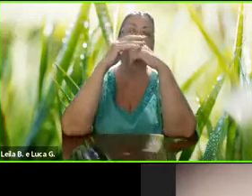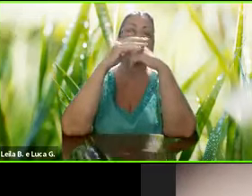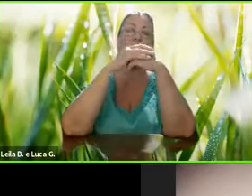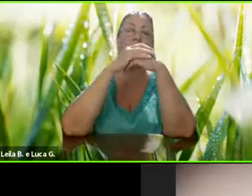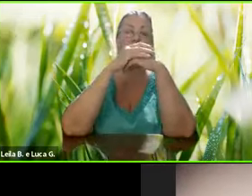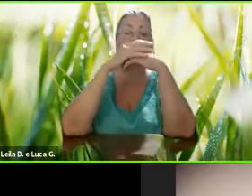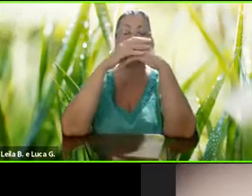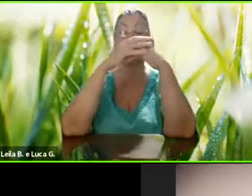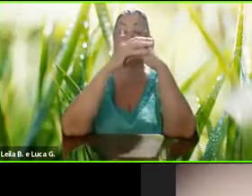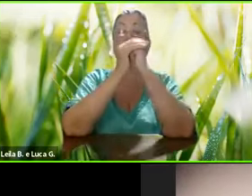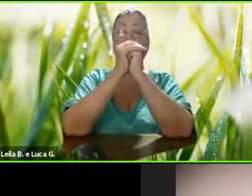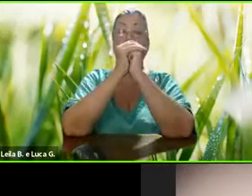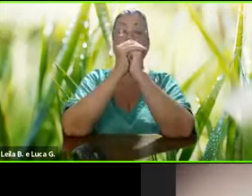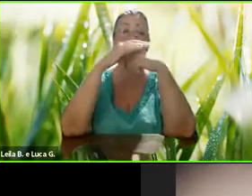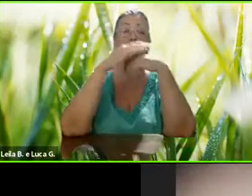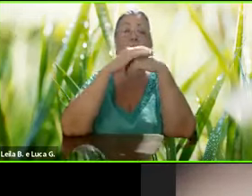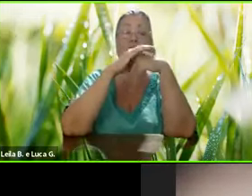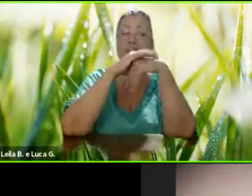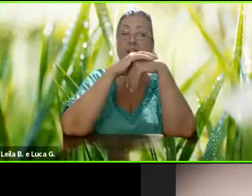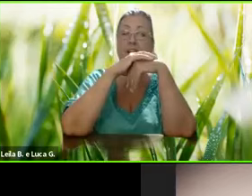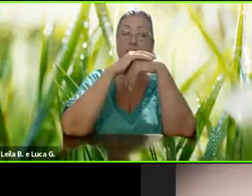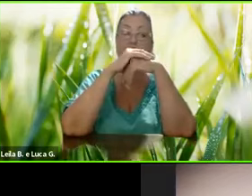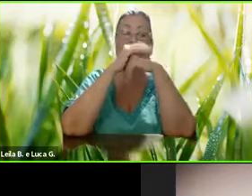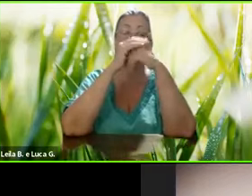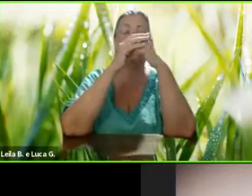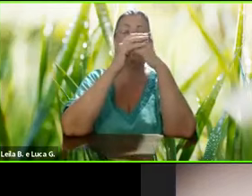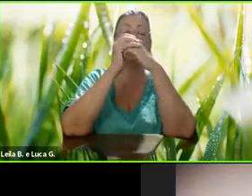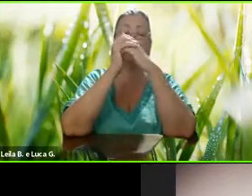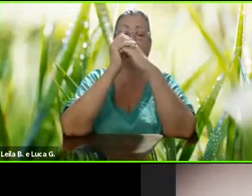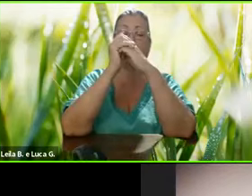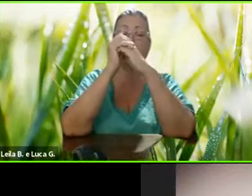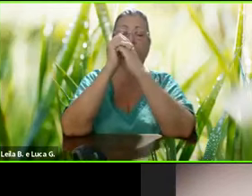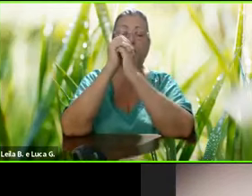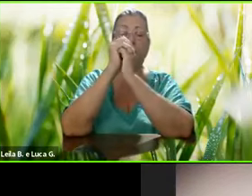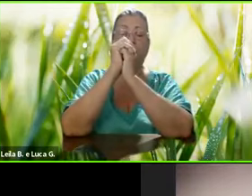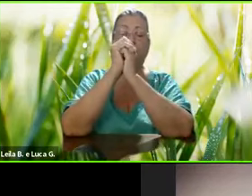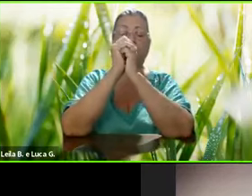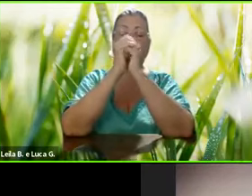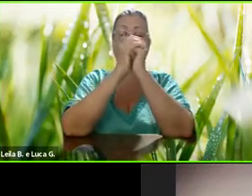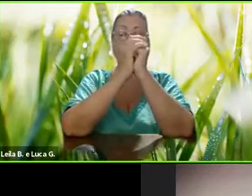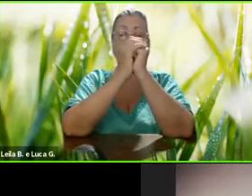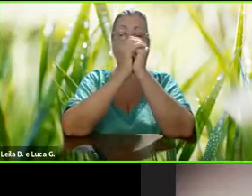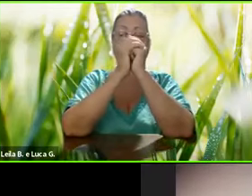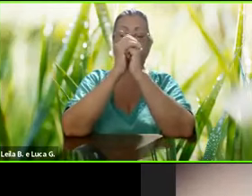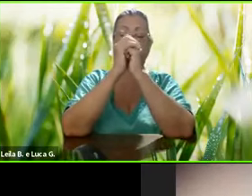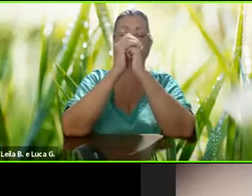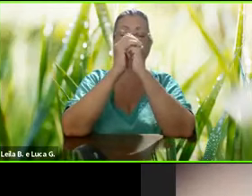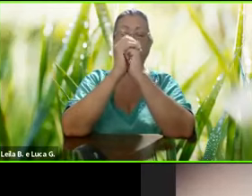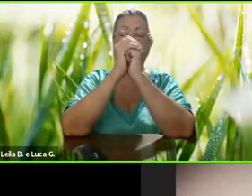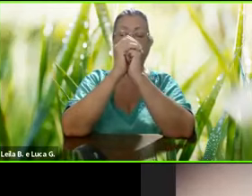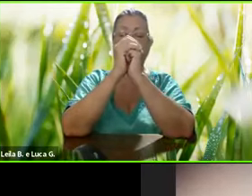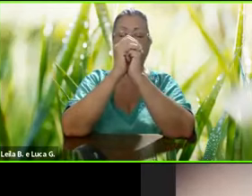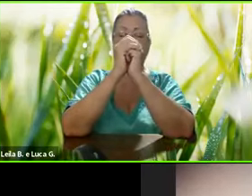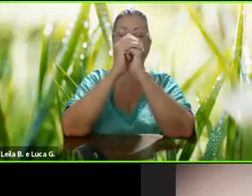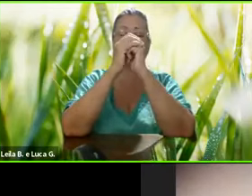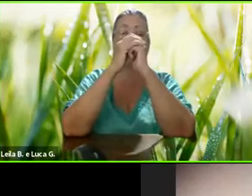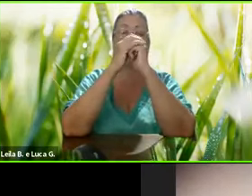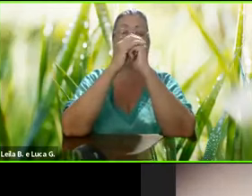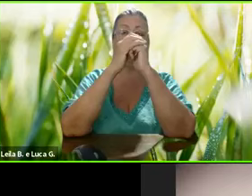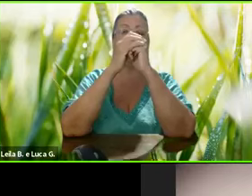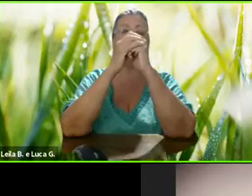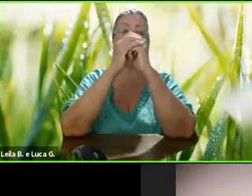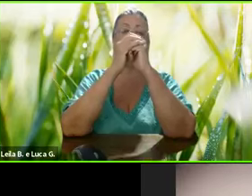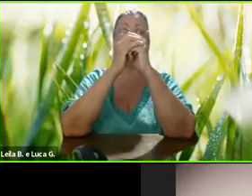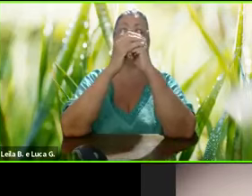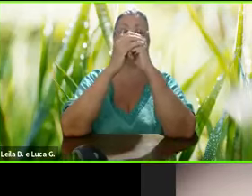concentriamoci su di noi, su questa serata. Chiediamo ai benefattori spirituali di questa casa